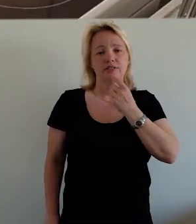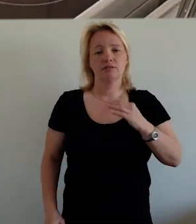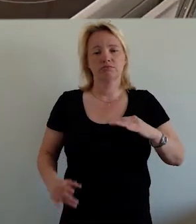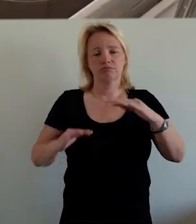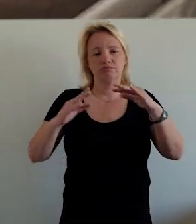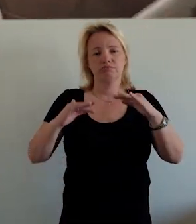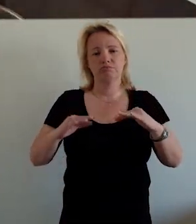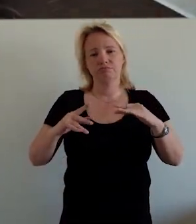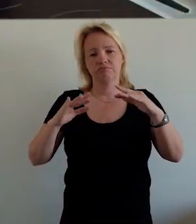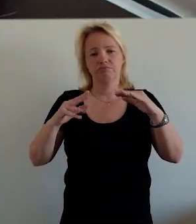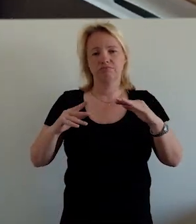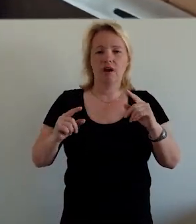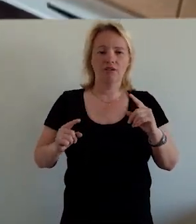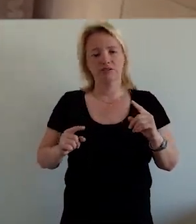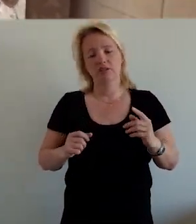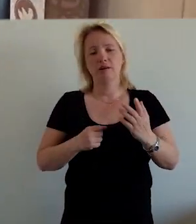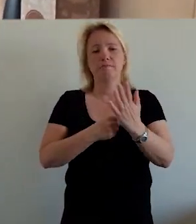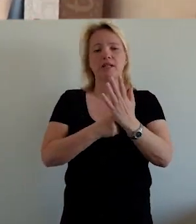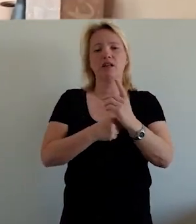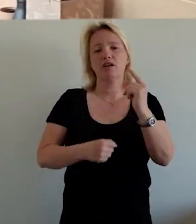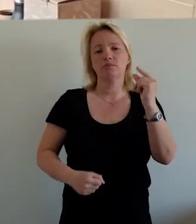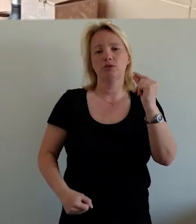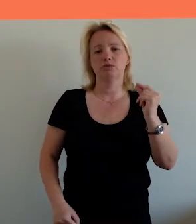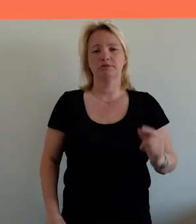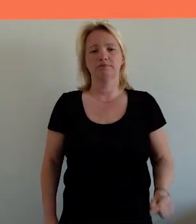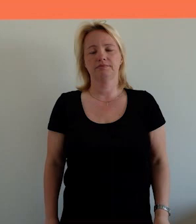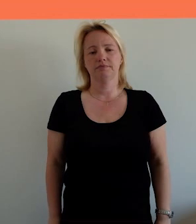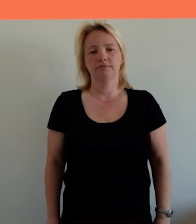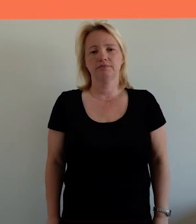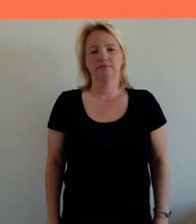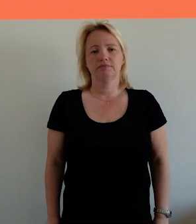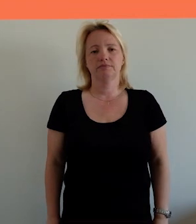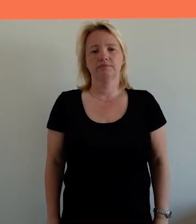Vajíčka budeme vařit asi 15 minut.